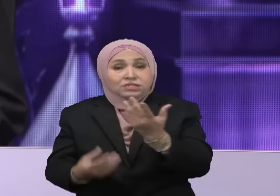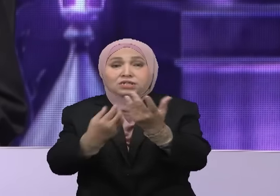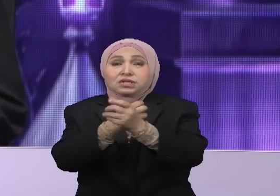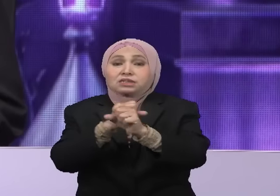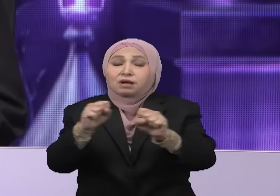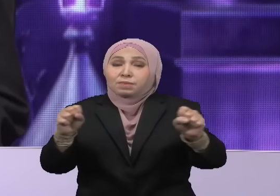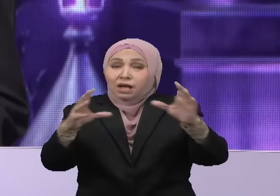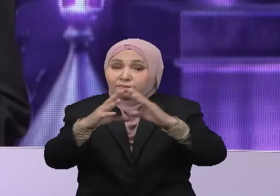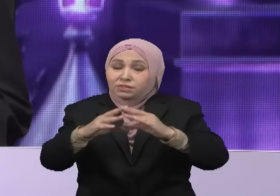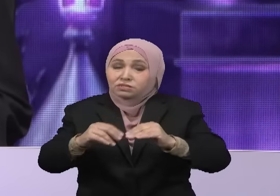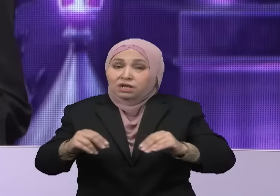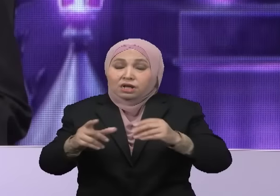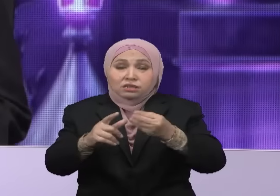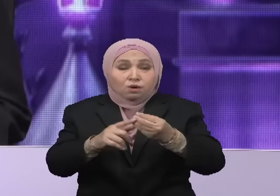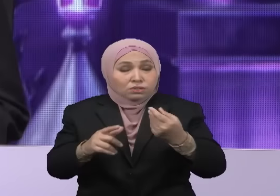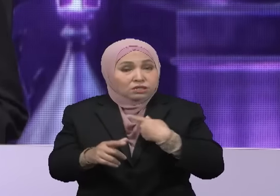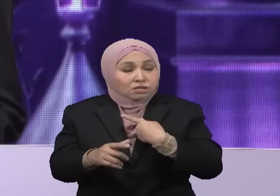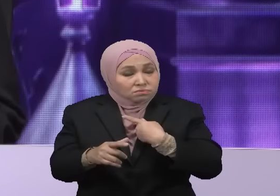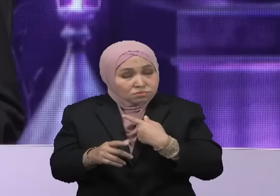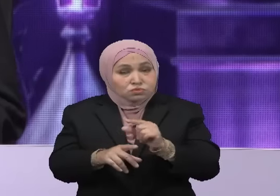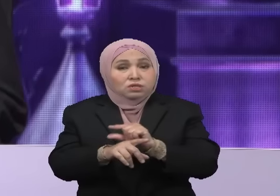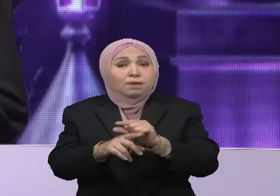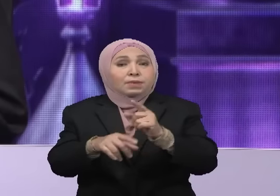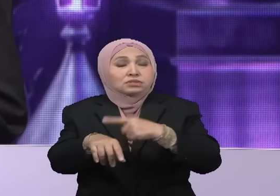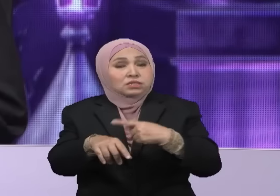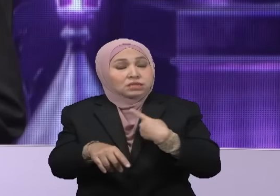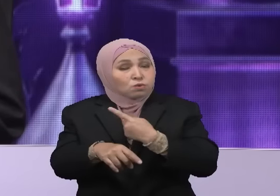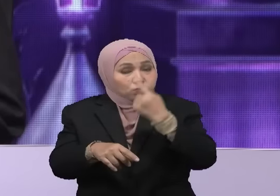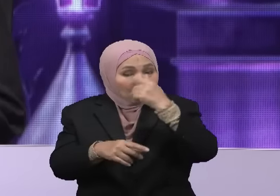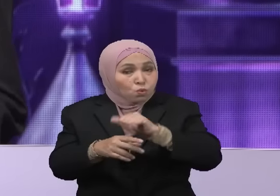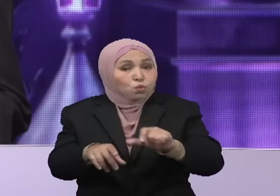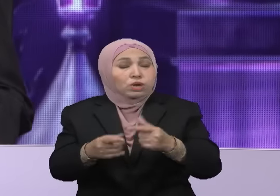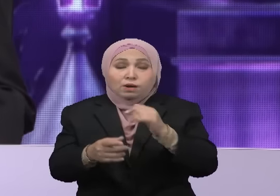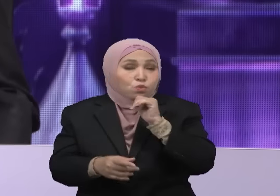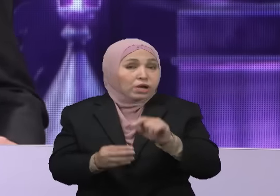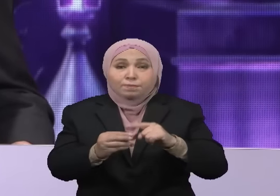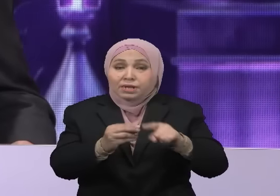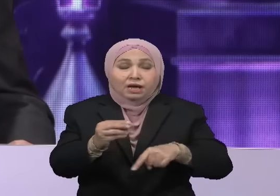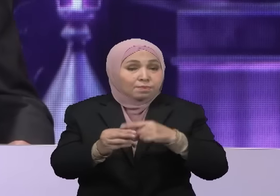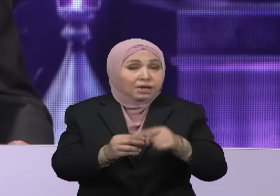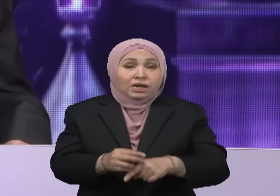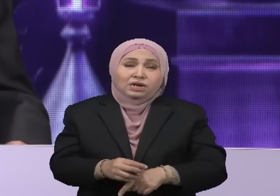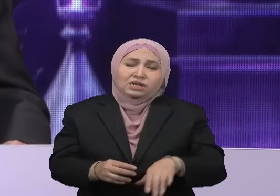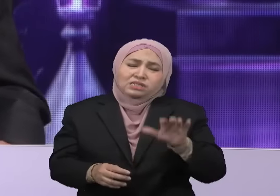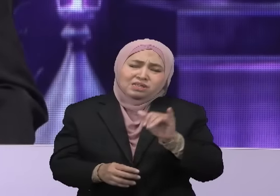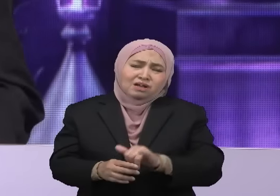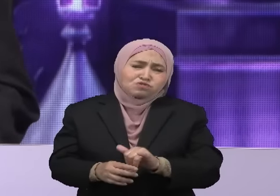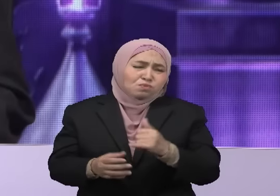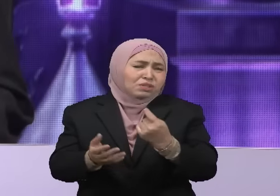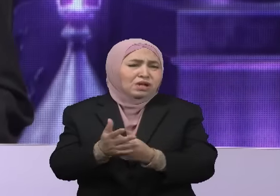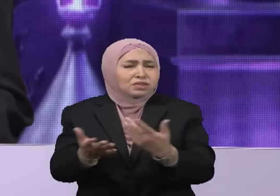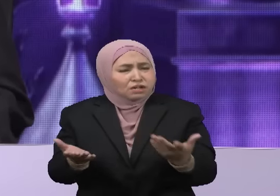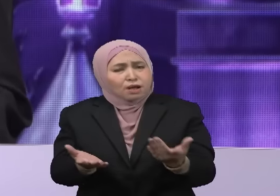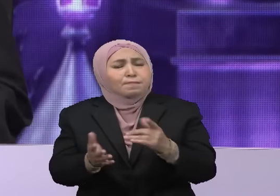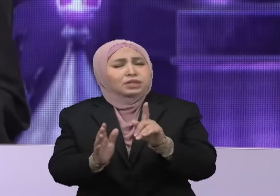ataupun menghabiskan ataupun kita spend masa kita untuk Al-Quran, bukan perkara-perkara yang berkebetulan, kebetulan